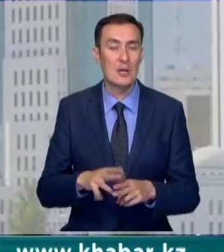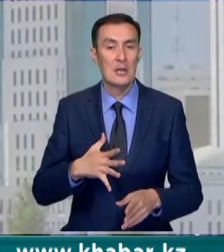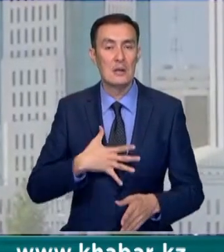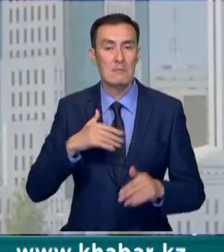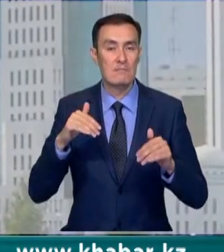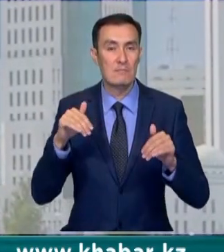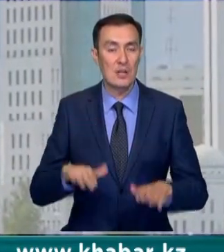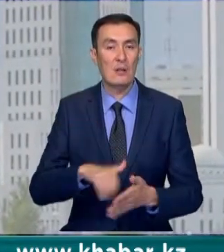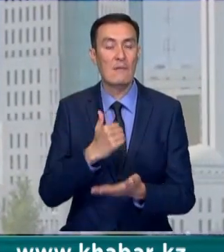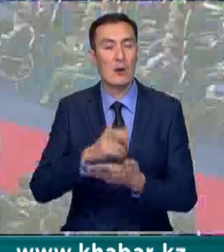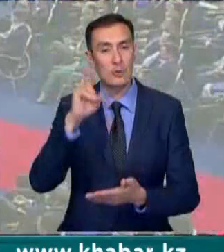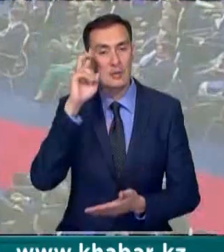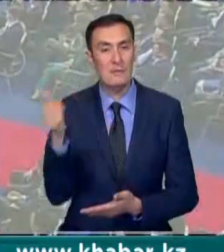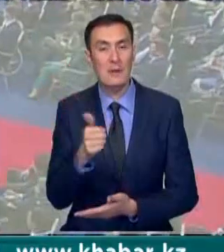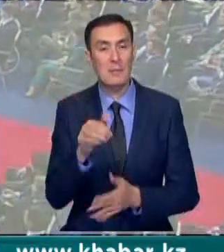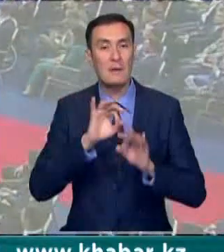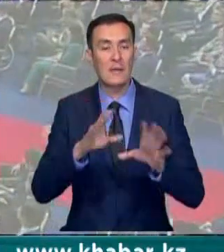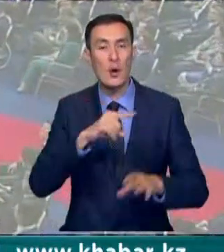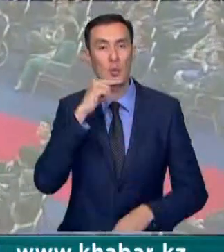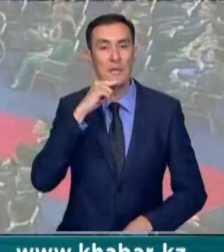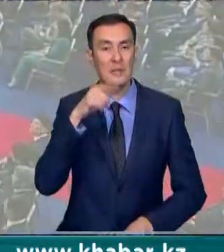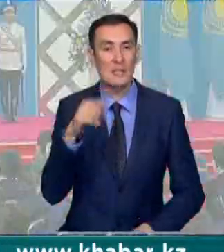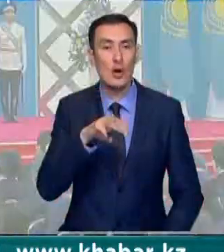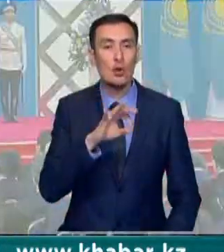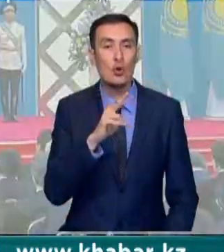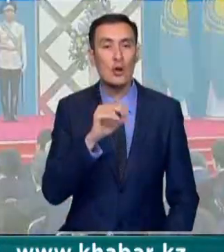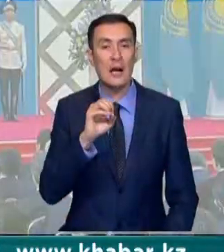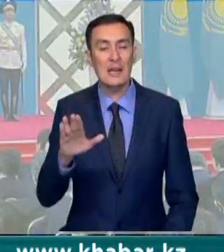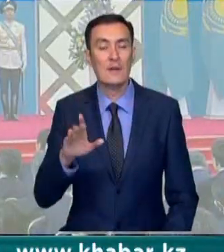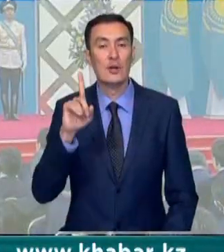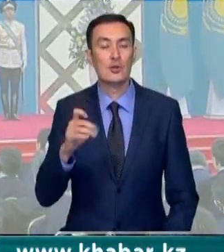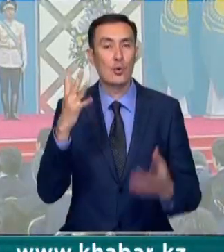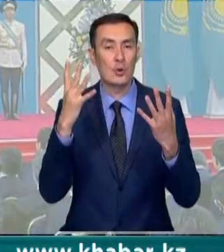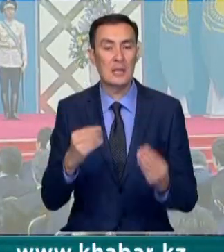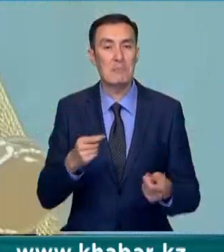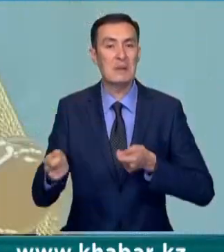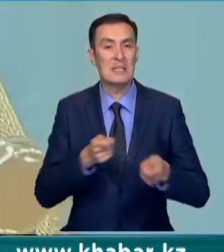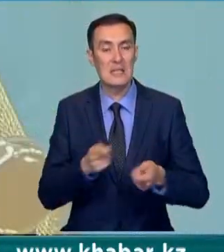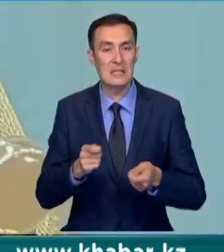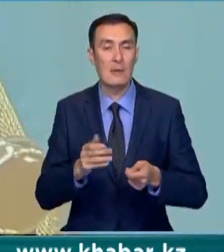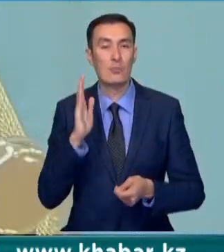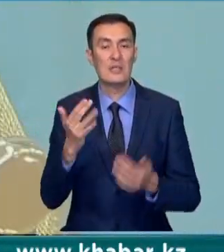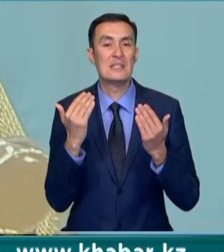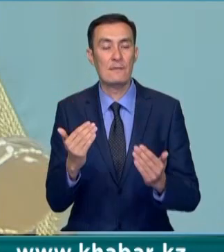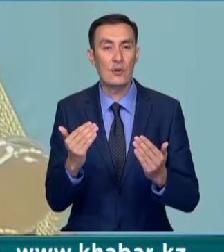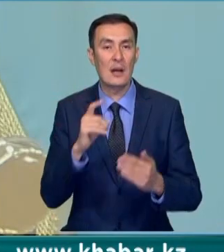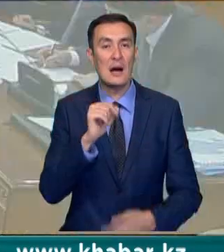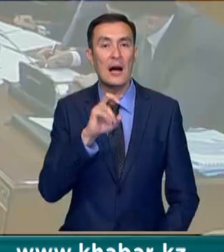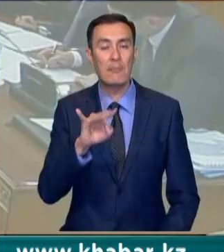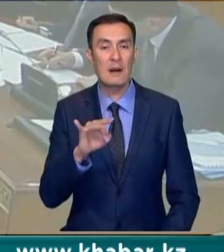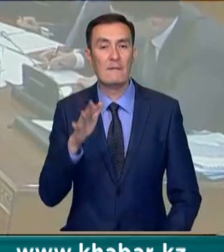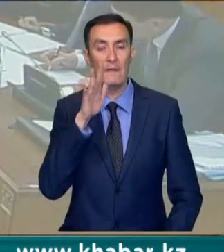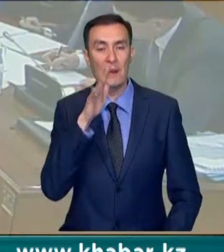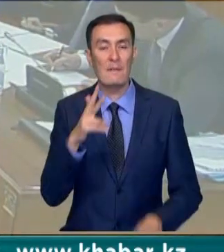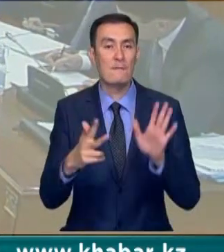глава государства. Премьера фильма на русском языке «Токаев. 100 дней президентства» состоится сегодня на телеканале «Хабар» в